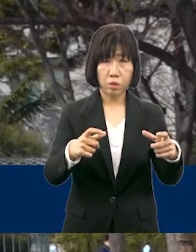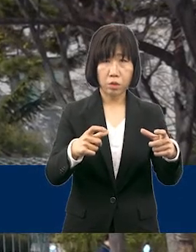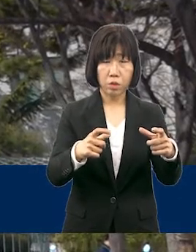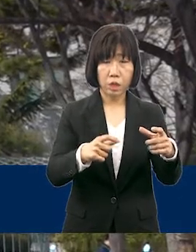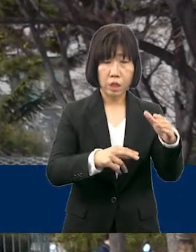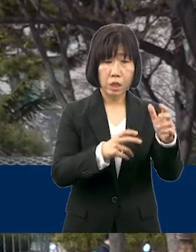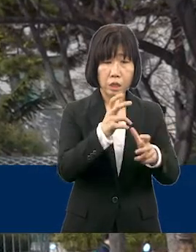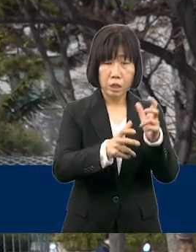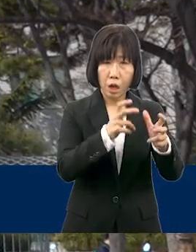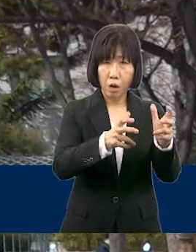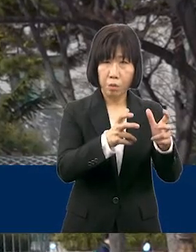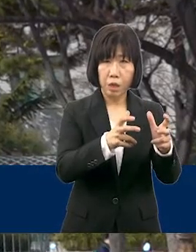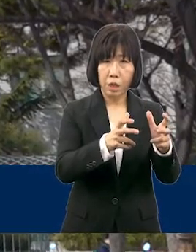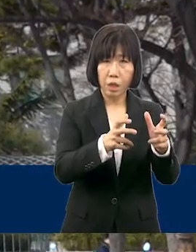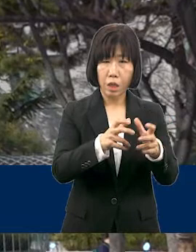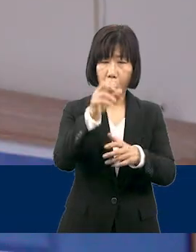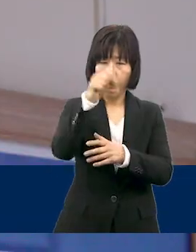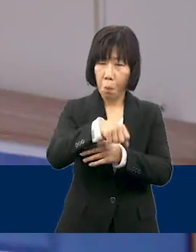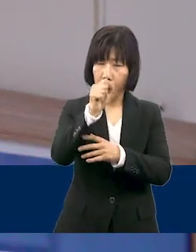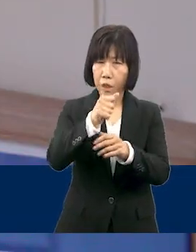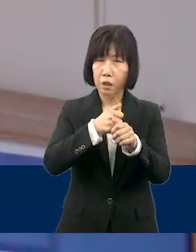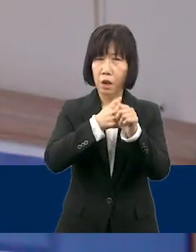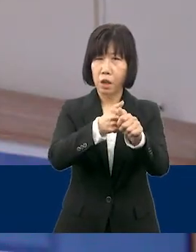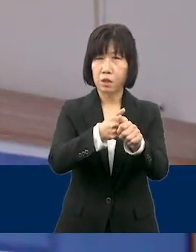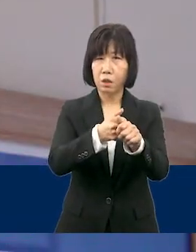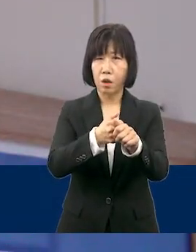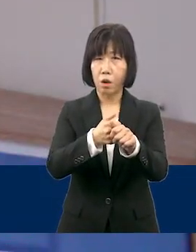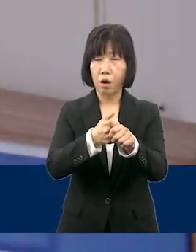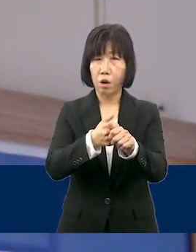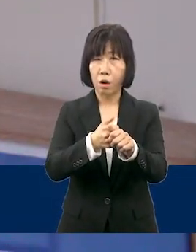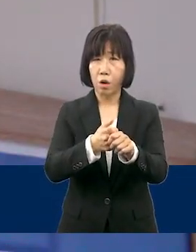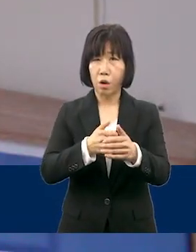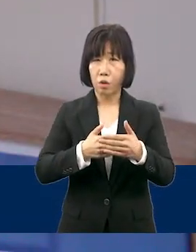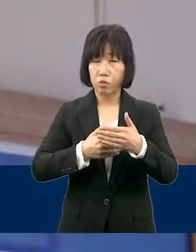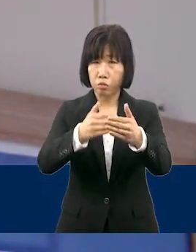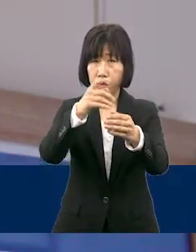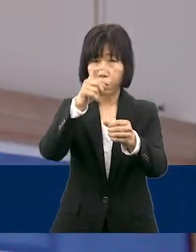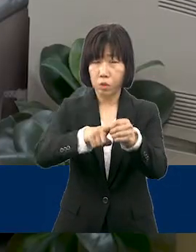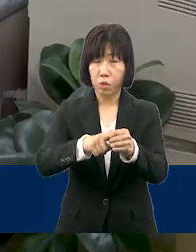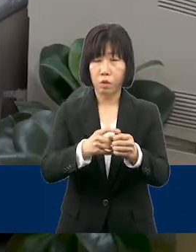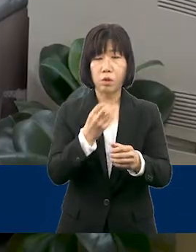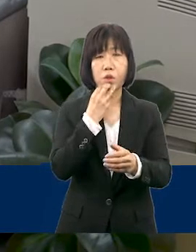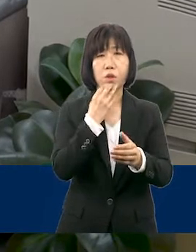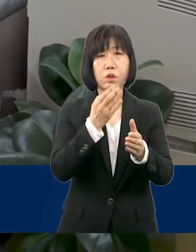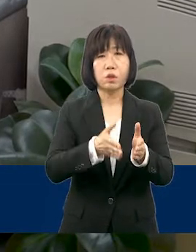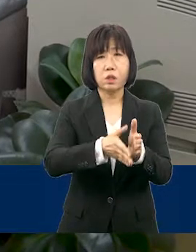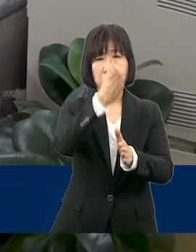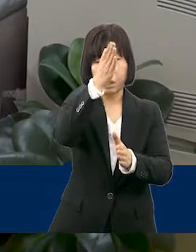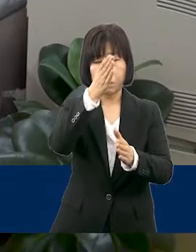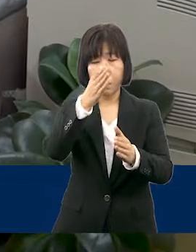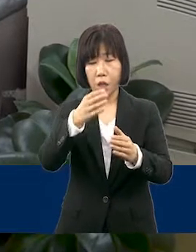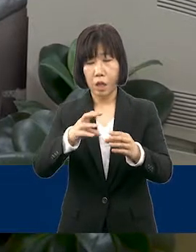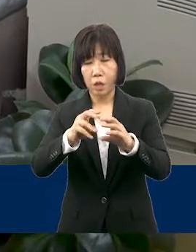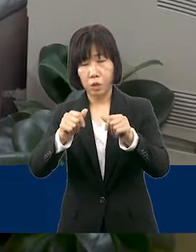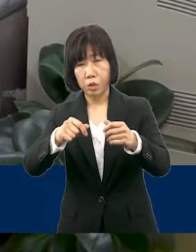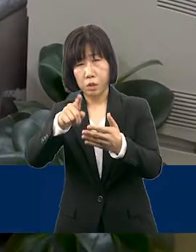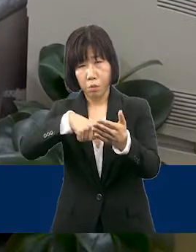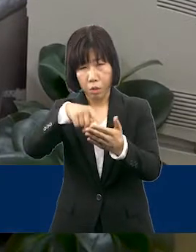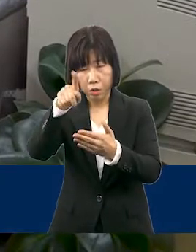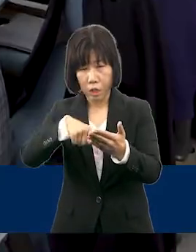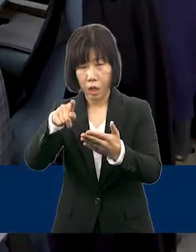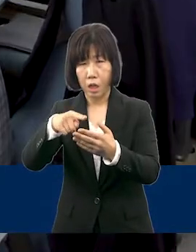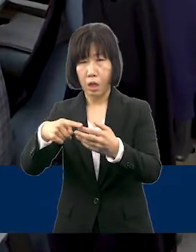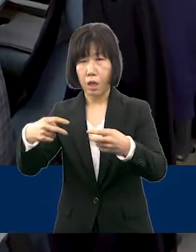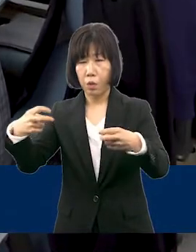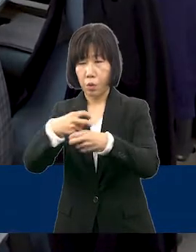동북 썬 도시철도 실시계획 이 승인 고시 됨에 따라 공사 추진을 위해 서울시와 토지보상 교통소통 대책